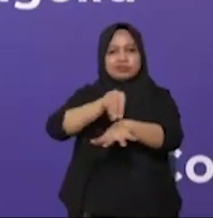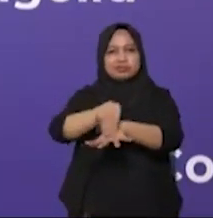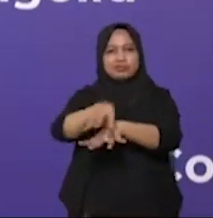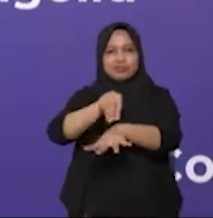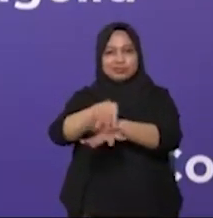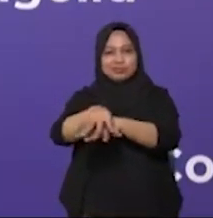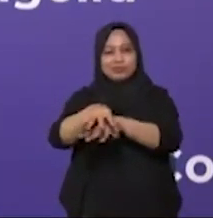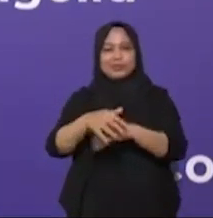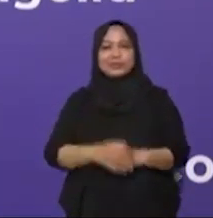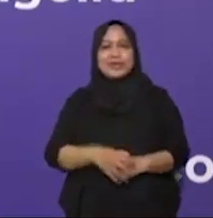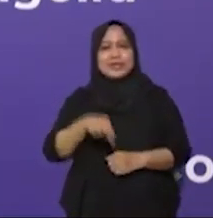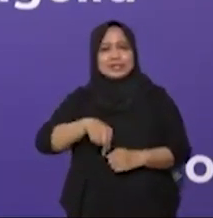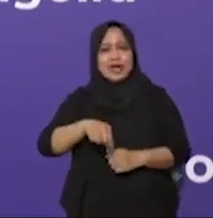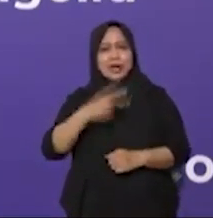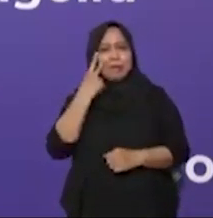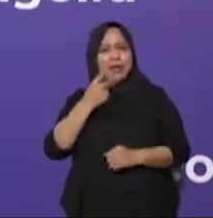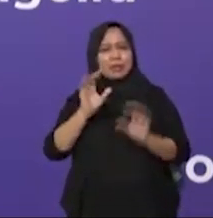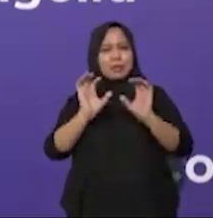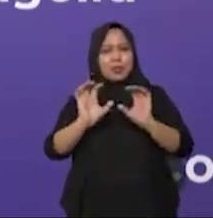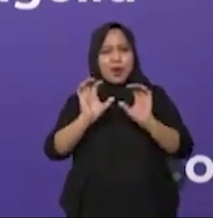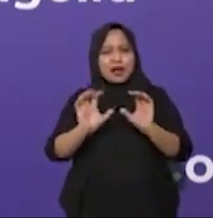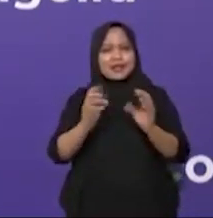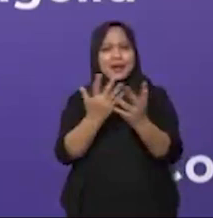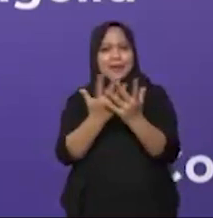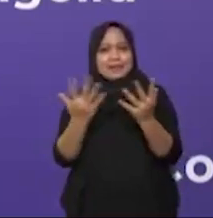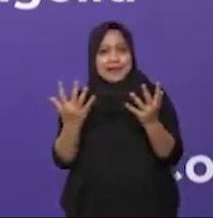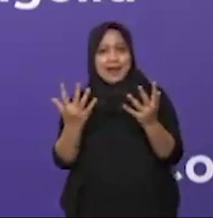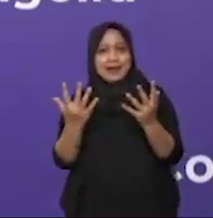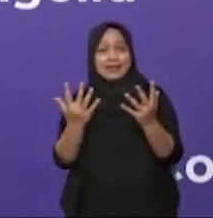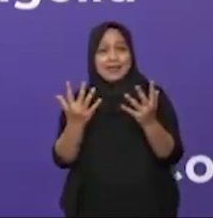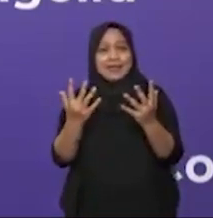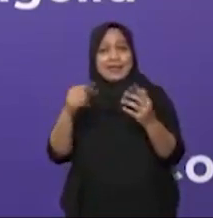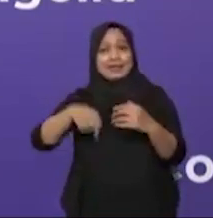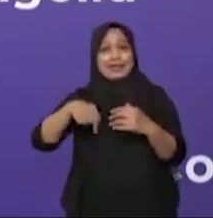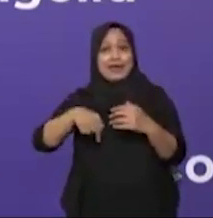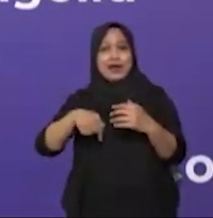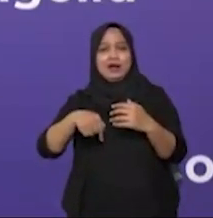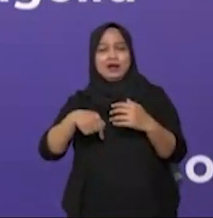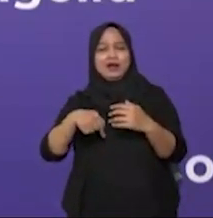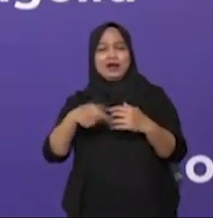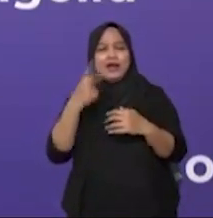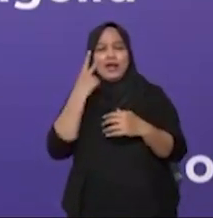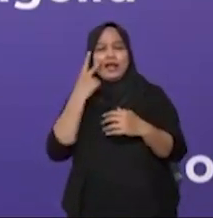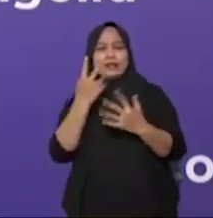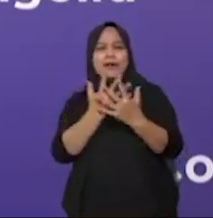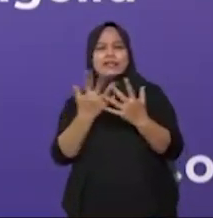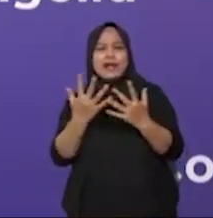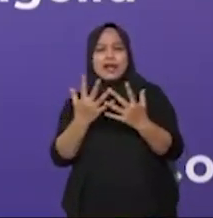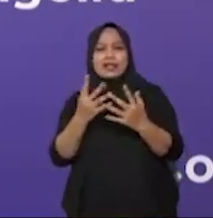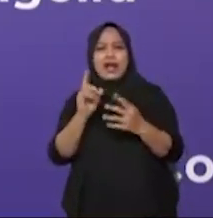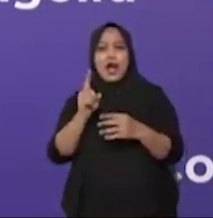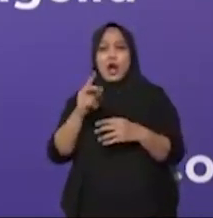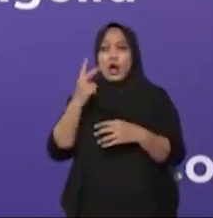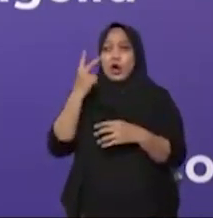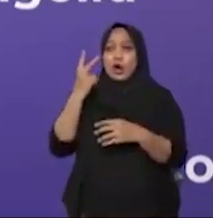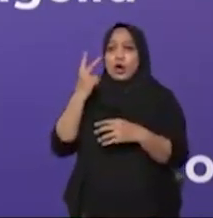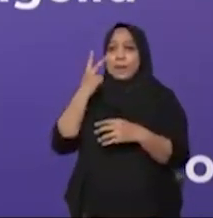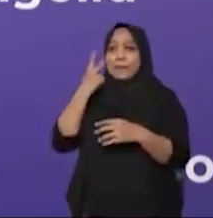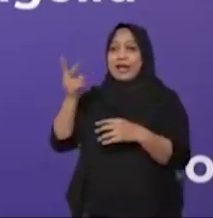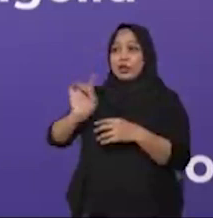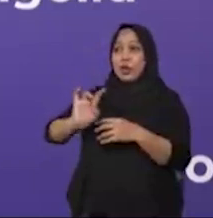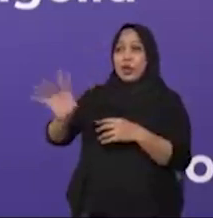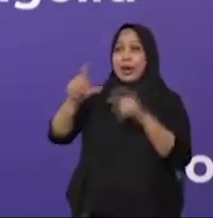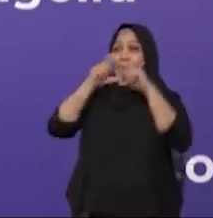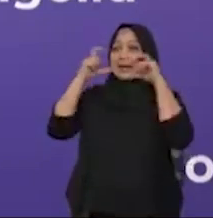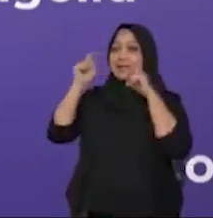kita sudah mulai melihat banyak sekali masyarakat bahkan kita mulai melihat adanya masyarakat yang menegur orang apabila